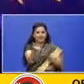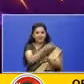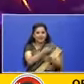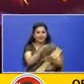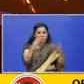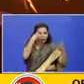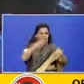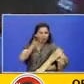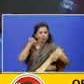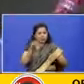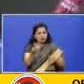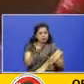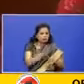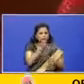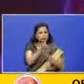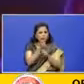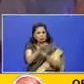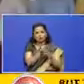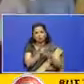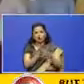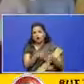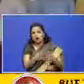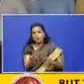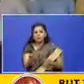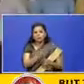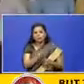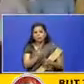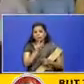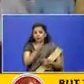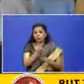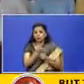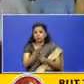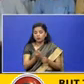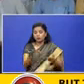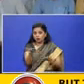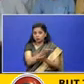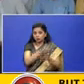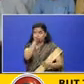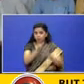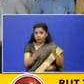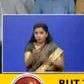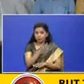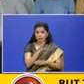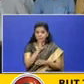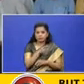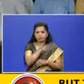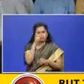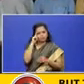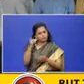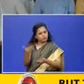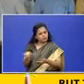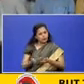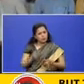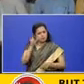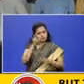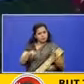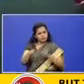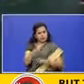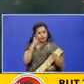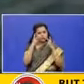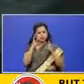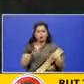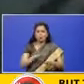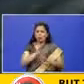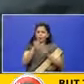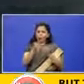सारे काम गुजरात एक साथ कैसे कर लेगा। लेकिन गुजरात के लोगों ने अपने आतिथ्य सत्कार से